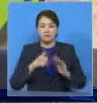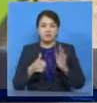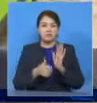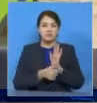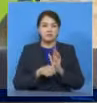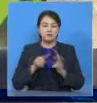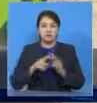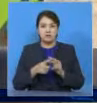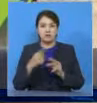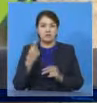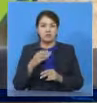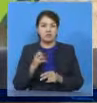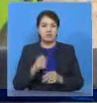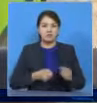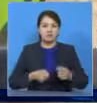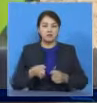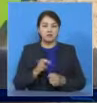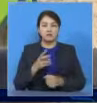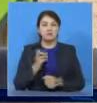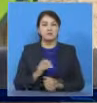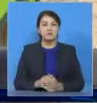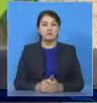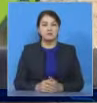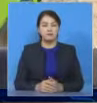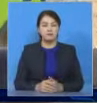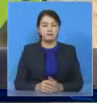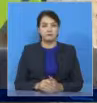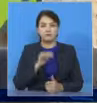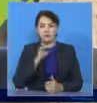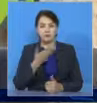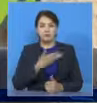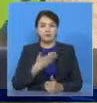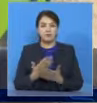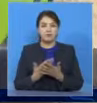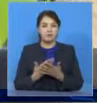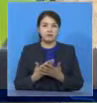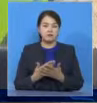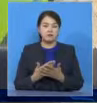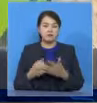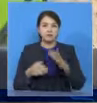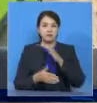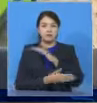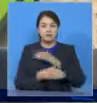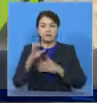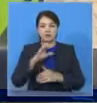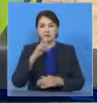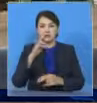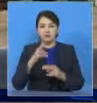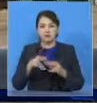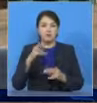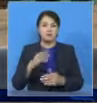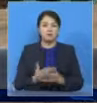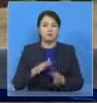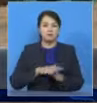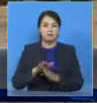там. Один начальник участка, потом мастера. Так, мы рассчитываем где-то в конце сентября сдать объект полностью.